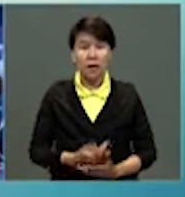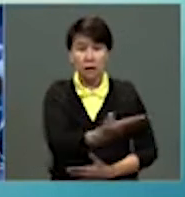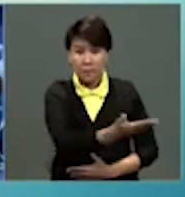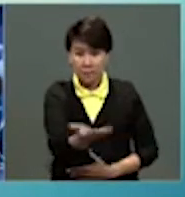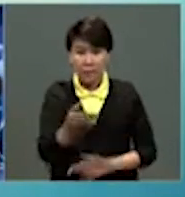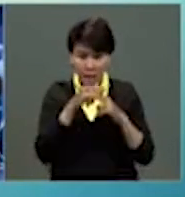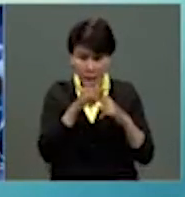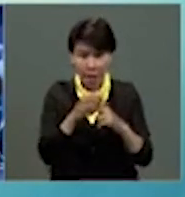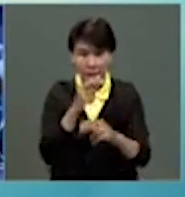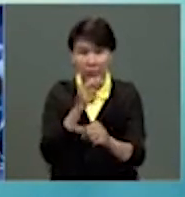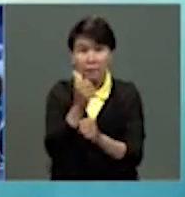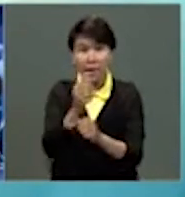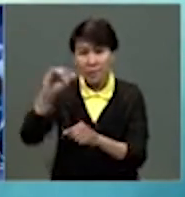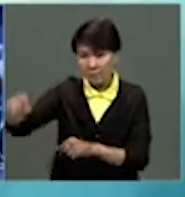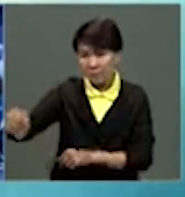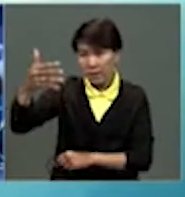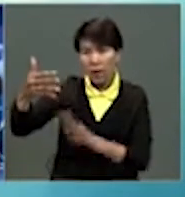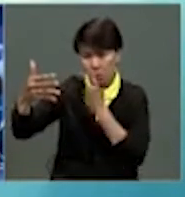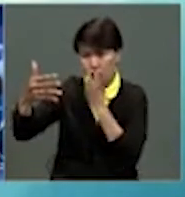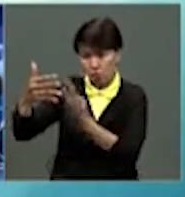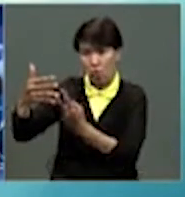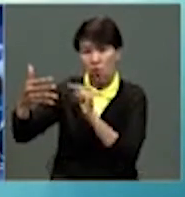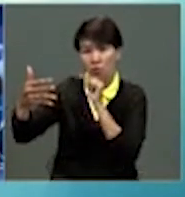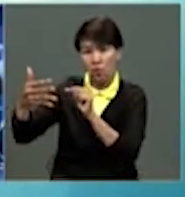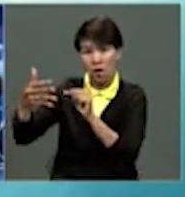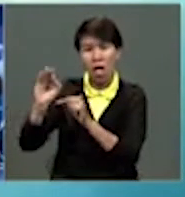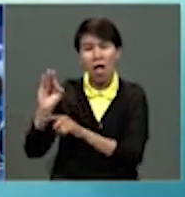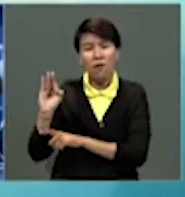นี้นะครับก็เดี๋ยวจะมีการนำเสนอชุดต่างๆเหล่านี้มาเพื่อท่านทราบแล้วก็ช่วยกันนะครับในการปรับชุดกรรมต่างๆมีชุดข้อมูลของคนไทยที่กำลังจะกลับมาจากต่างประเทศนะครับเอ่อแล้วก็ชุดของคนที่เดินทางกลับเข้ามาผ่านจุดผ่านแดนต่างๆผมจะขออนุญาตนำเสนอไปเร็วๆผ่านสไลด์นี้โดยที่ไม่ได้ลงในรายละเอียดนะครับตั้งสามารถที่จะเข้าไปดูได้ในFacebook